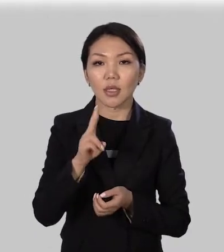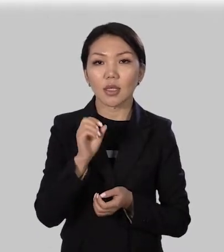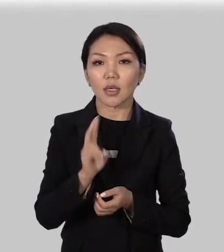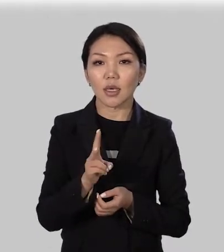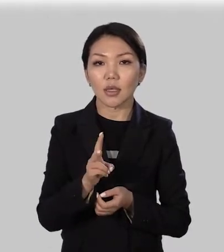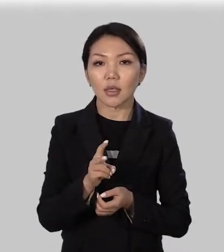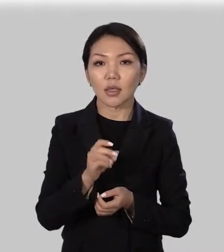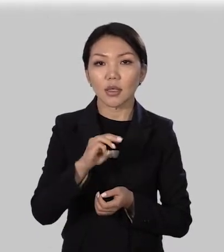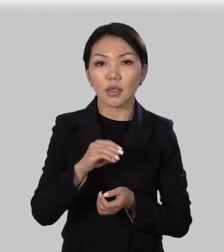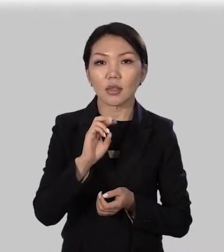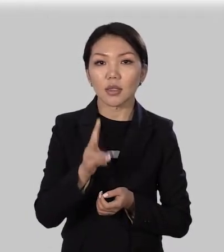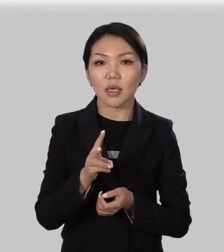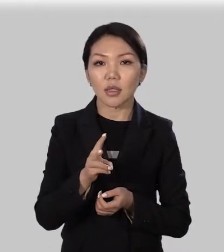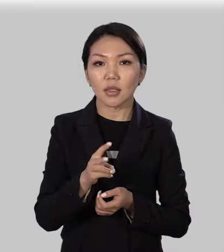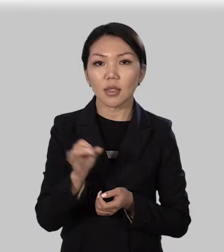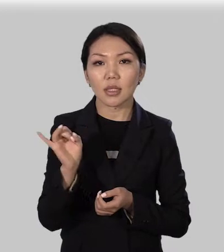как, так и.